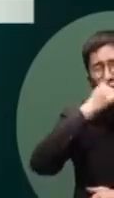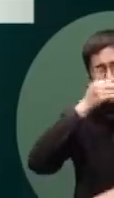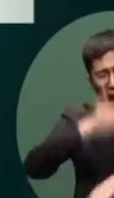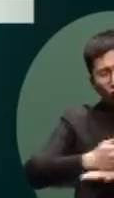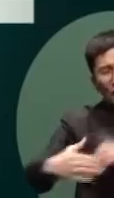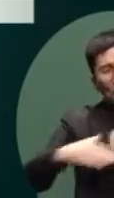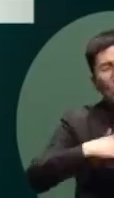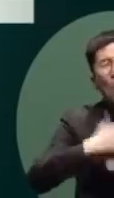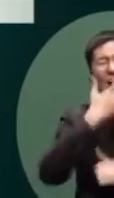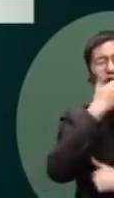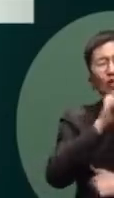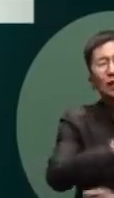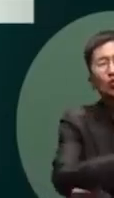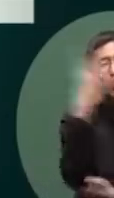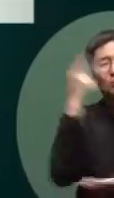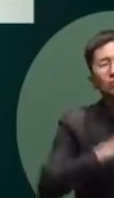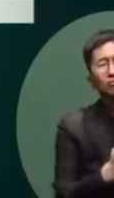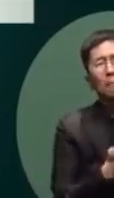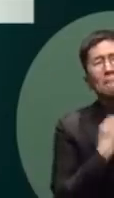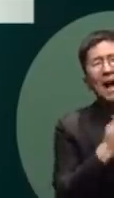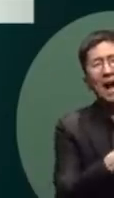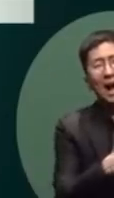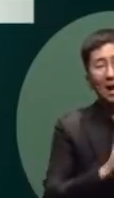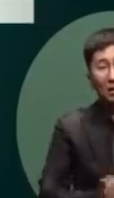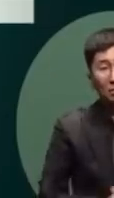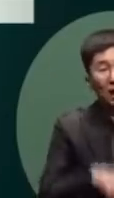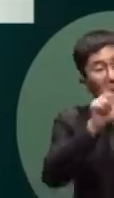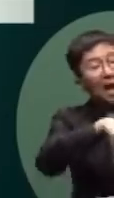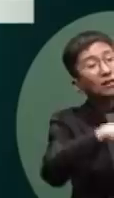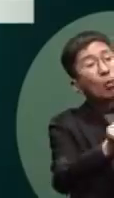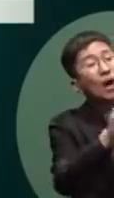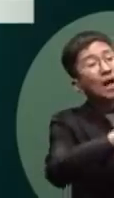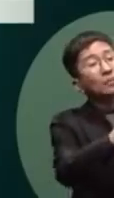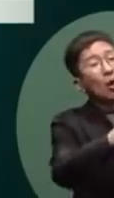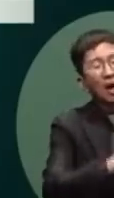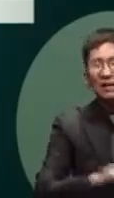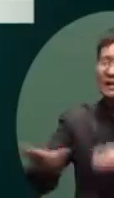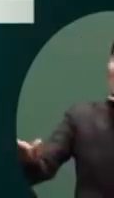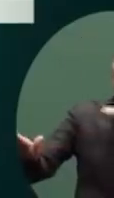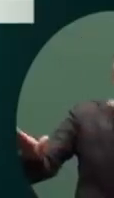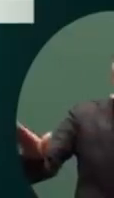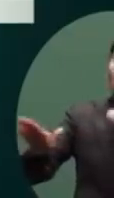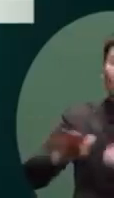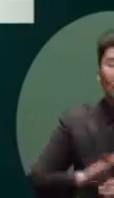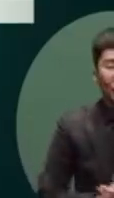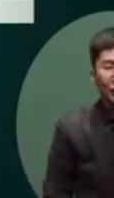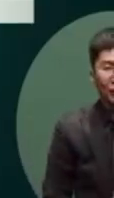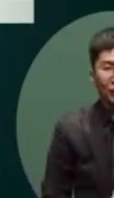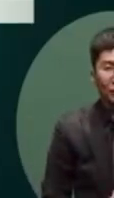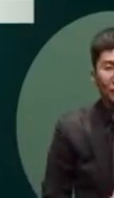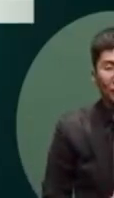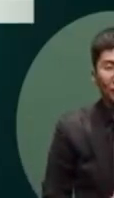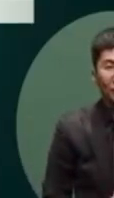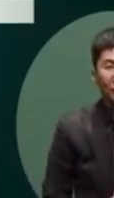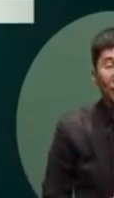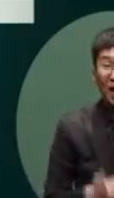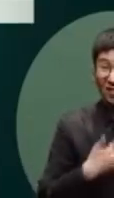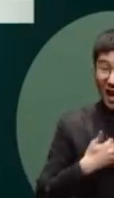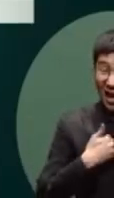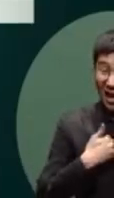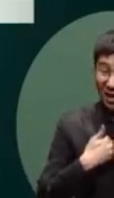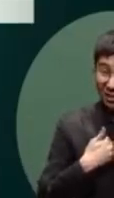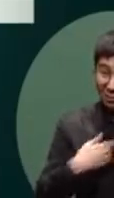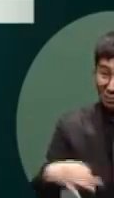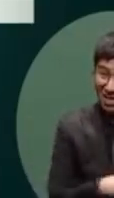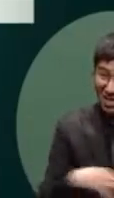얘기인 것이 이미 다 언론에 다 드러났고요. 그럼 카드는 뭔 얘기예요? 아, 잠깐만 있어보세요. 네. 그리고 제가 몸통이라고